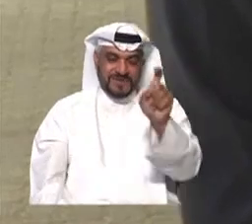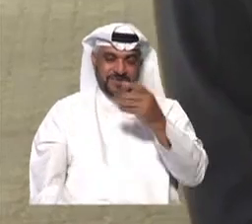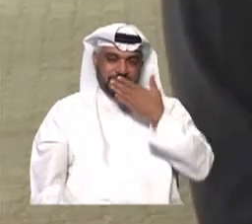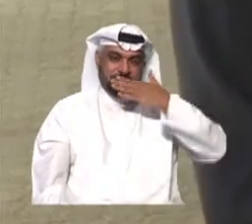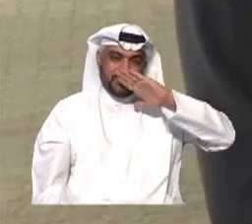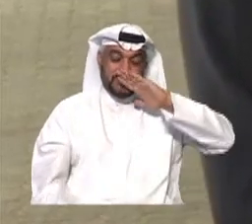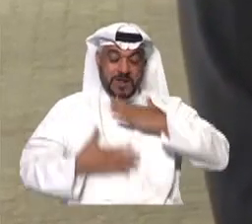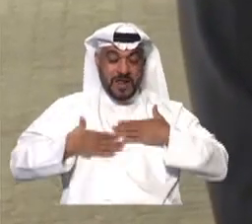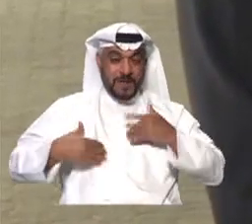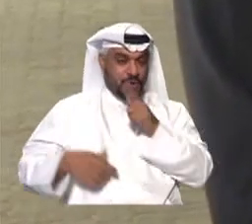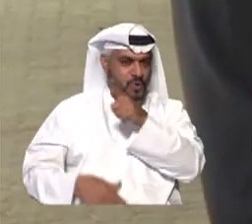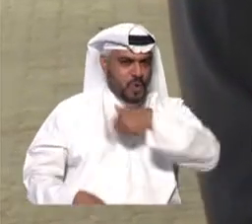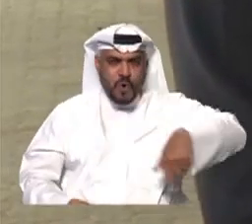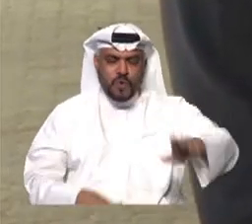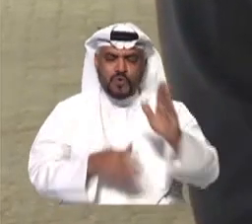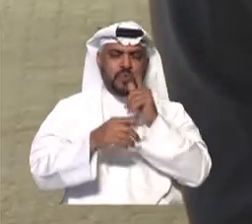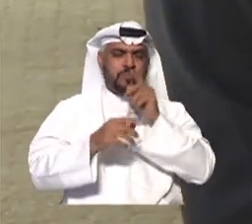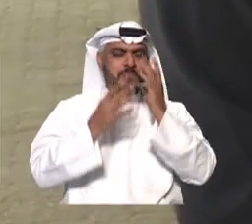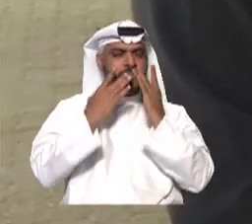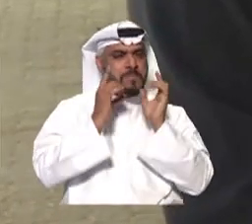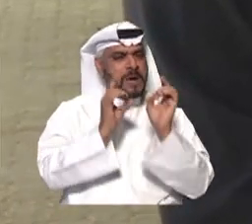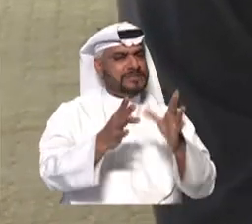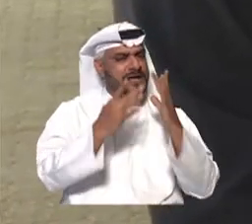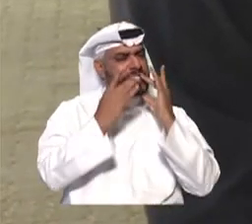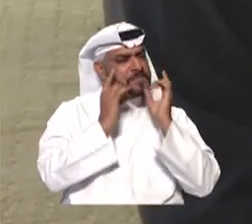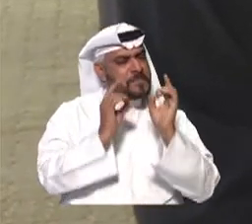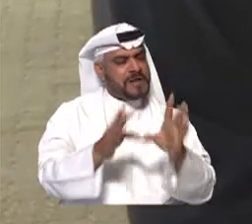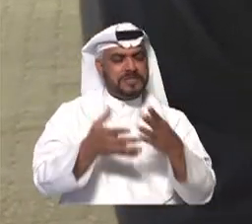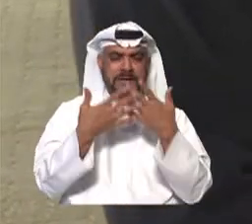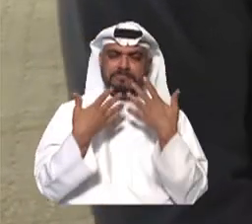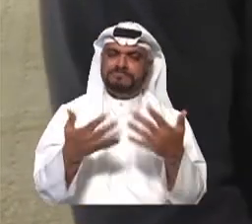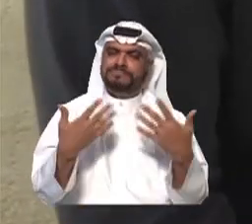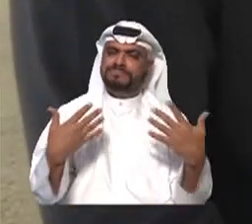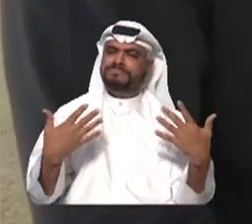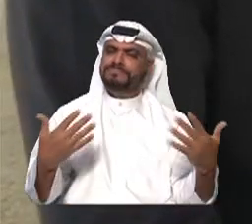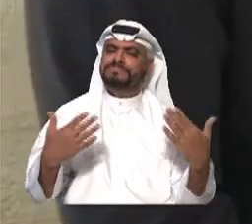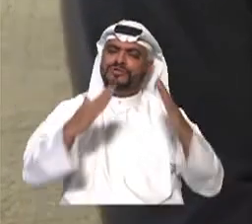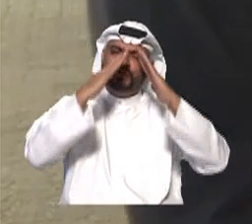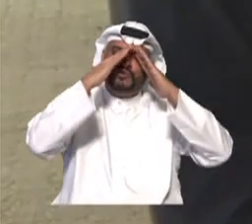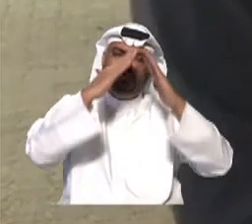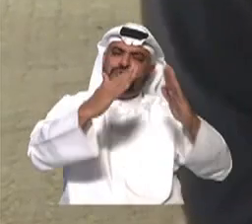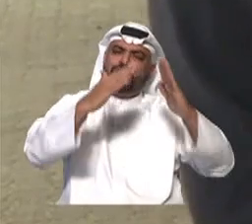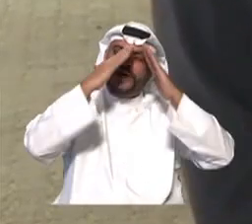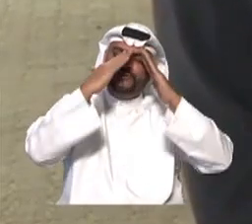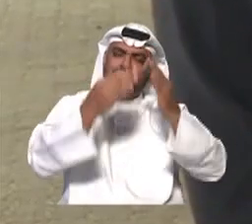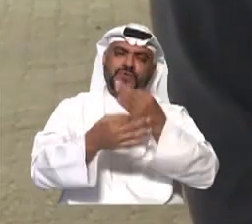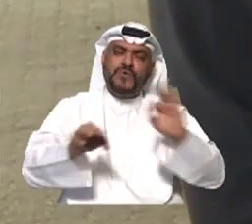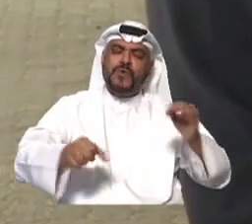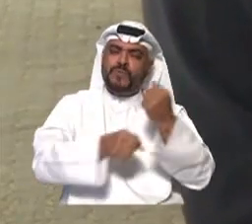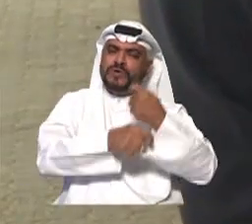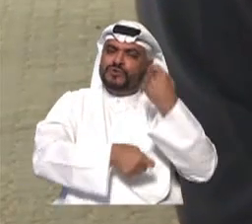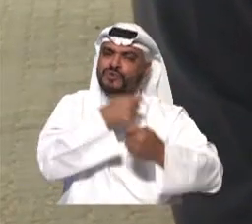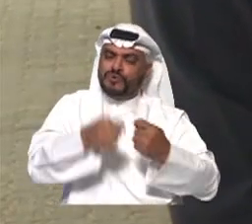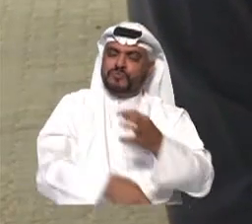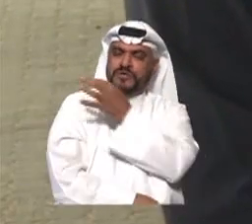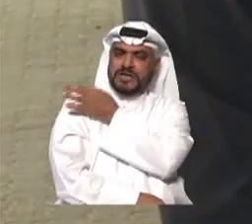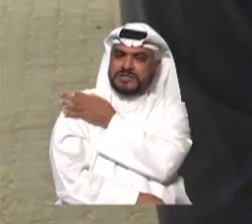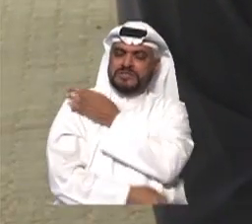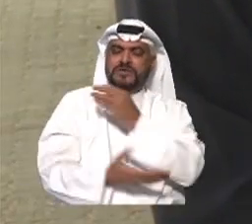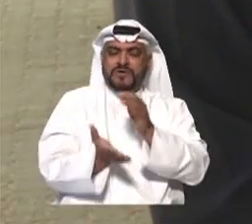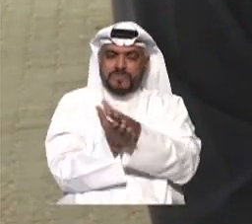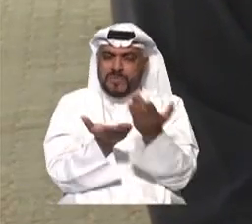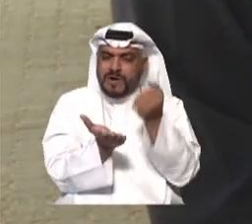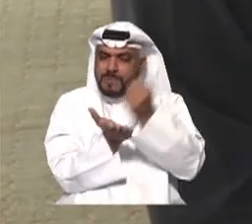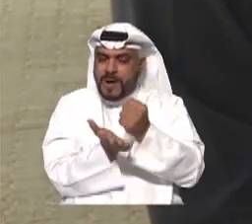الكل يثني للأمانة على دوركم وتعاملكم مع المسافرين والمغادرين، يعني يمكن وضحت أمور عديدة، أيضا يمكن تسهيل حركة